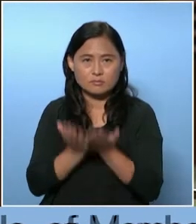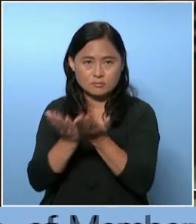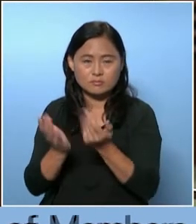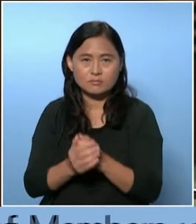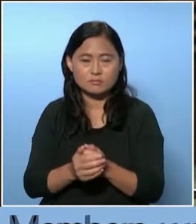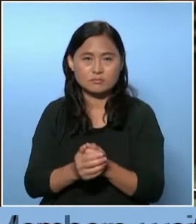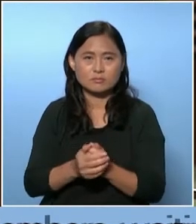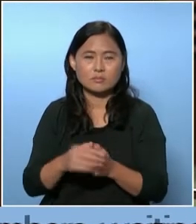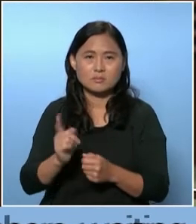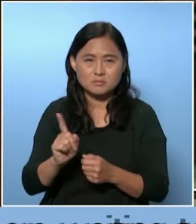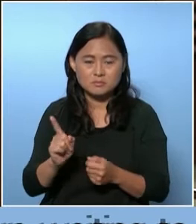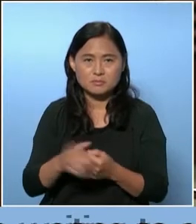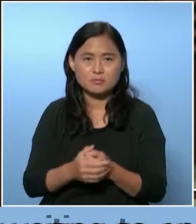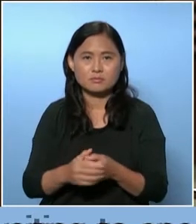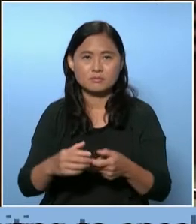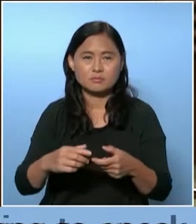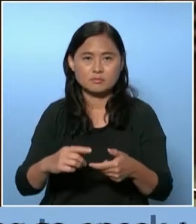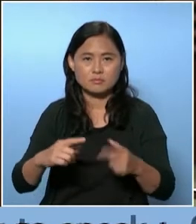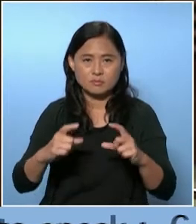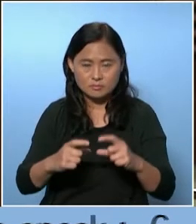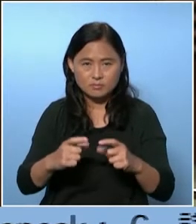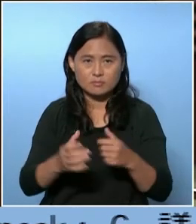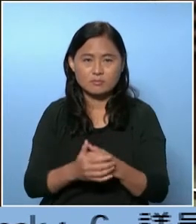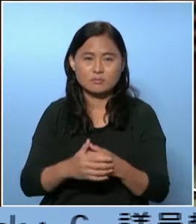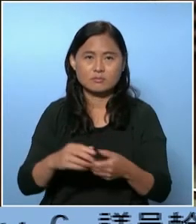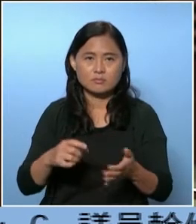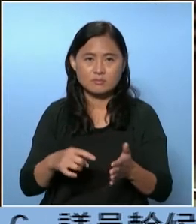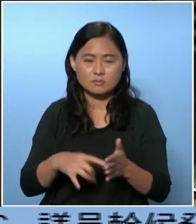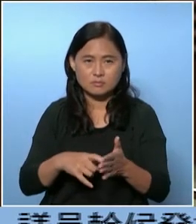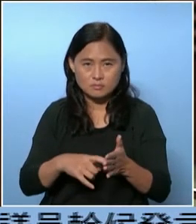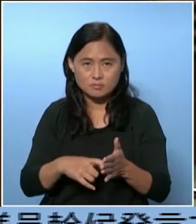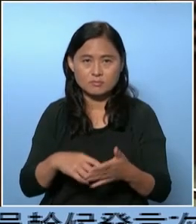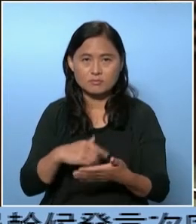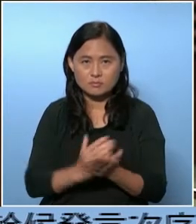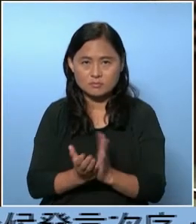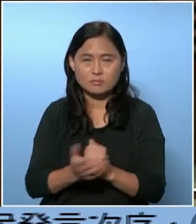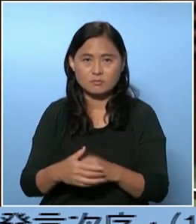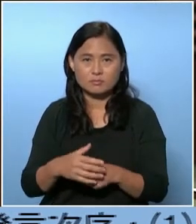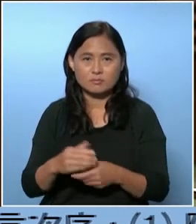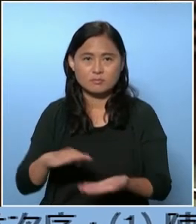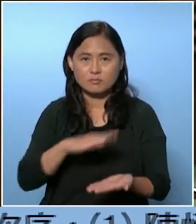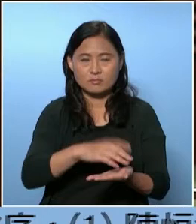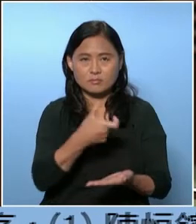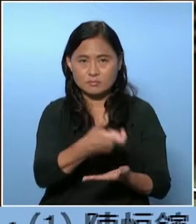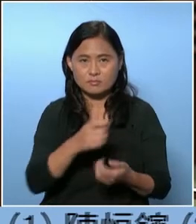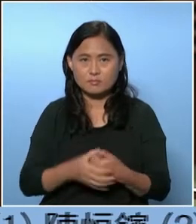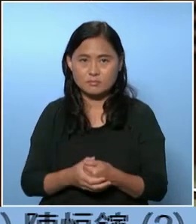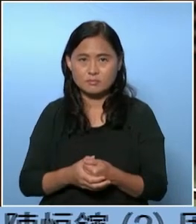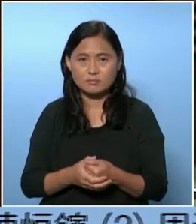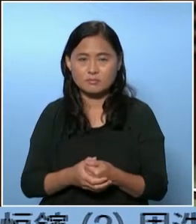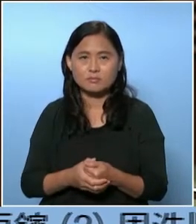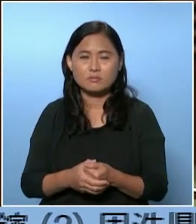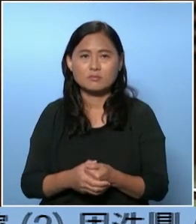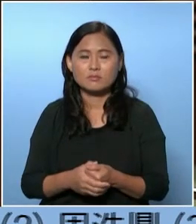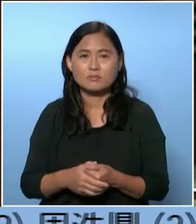任何的卡片、設備或者是電子系統繳付泊車費。該等認可的